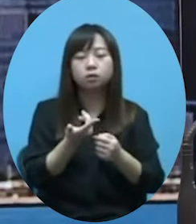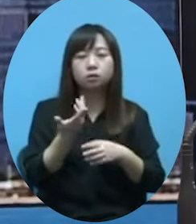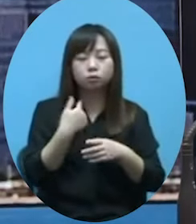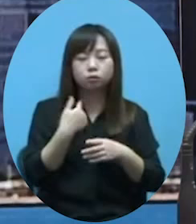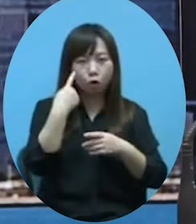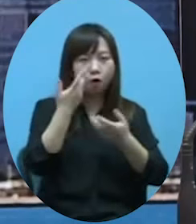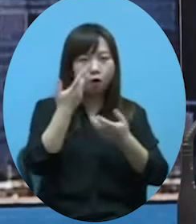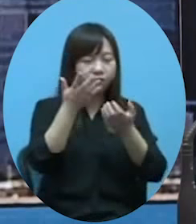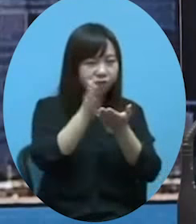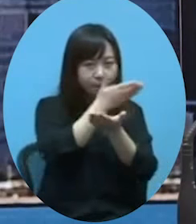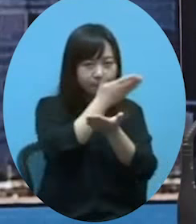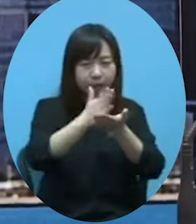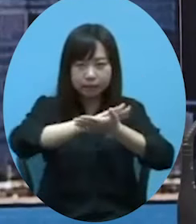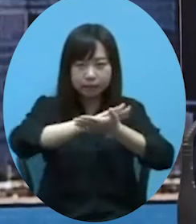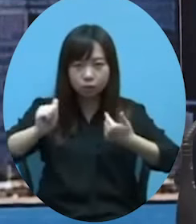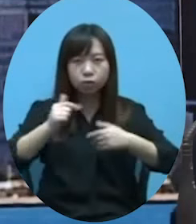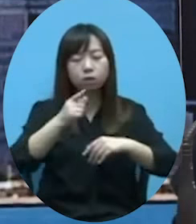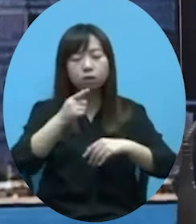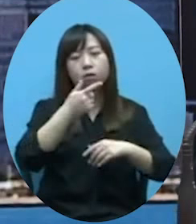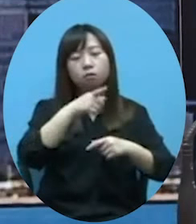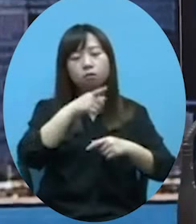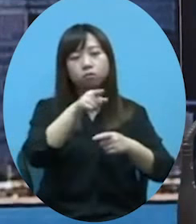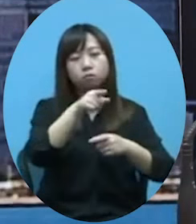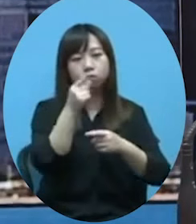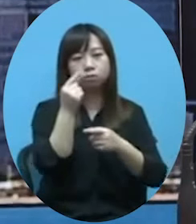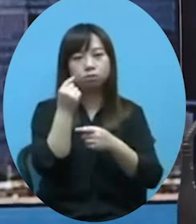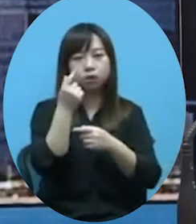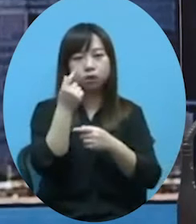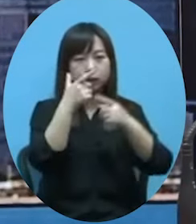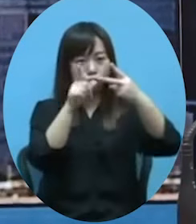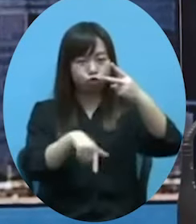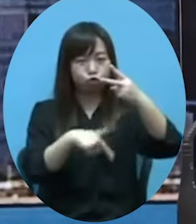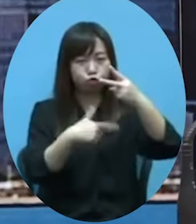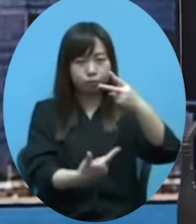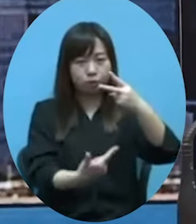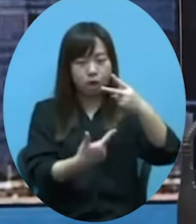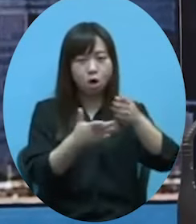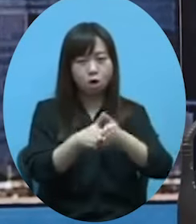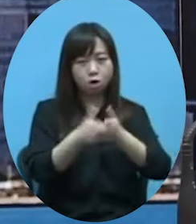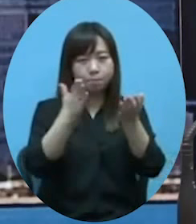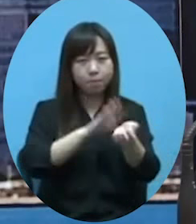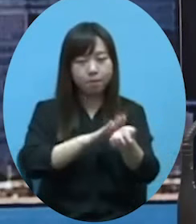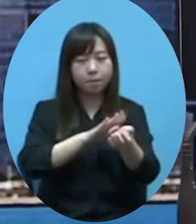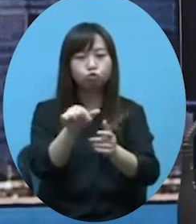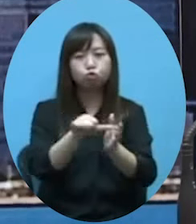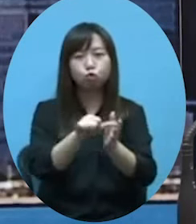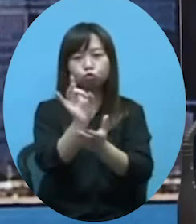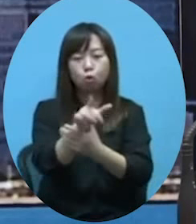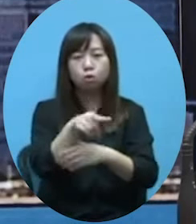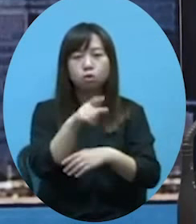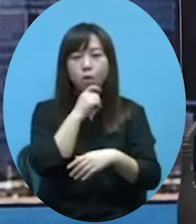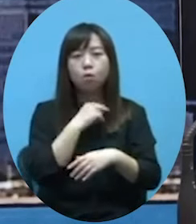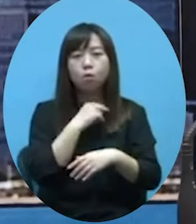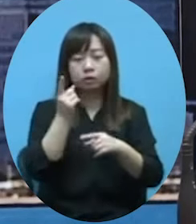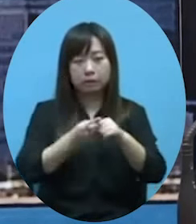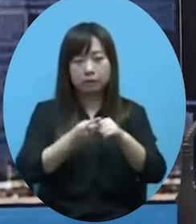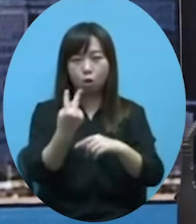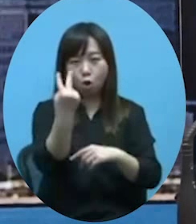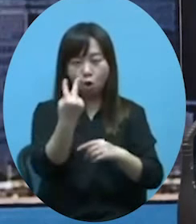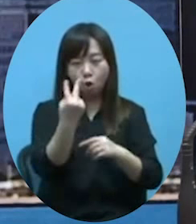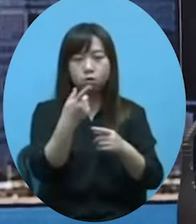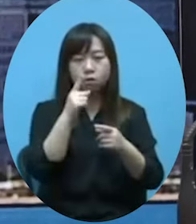識別的意思所以其中一位是2月8號開始發病即是最早的因為其實有兩位的我們